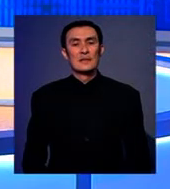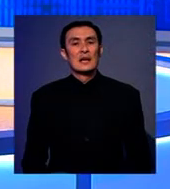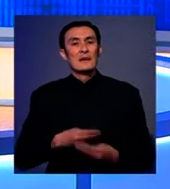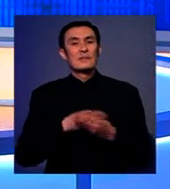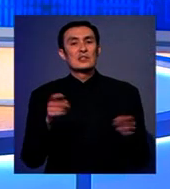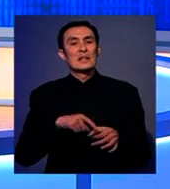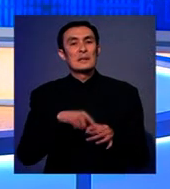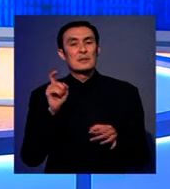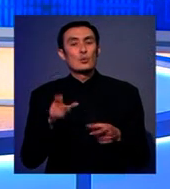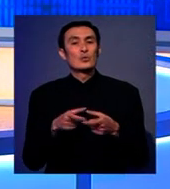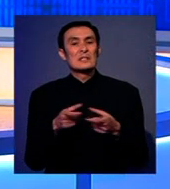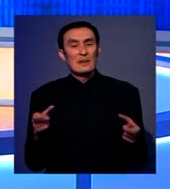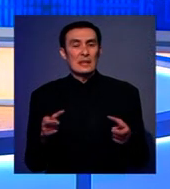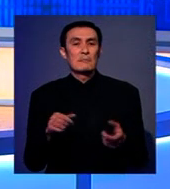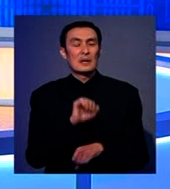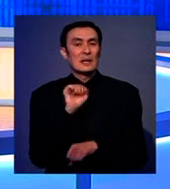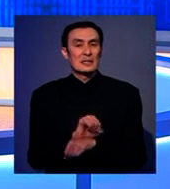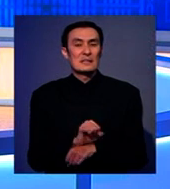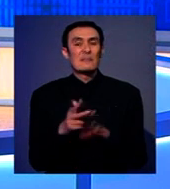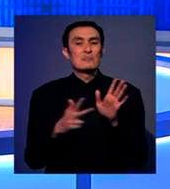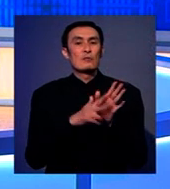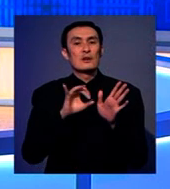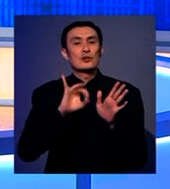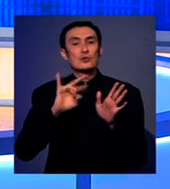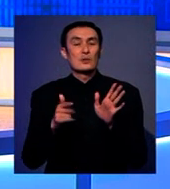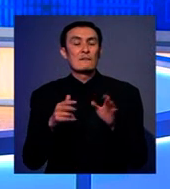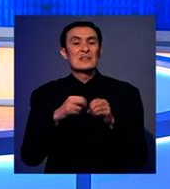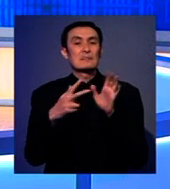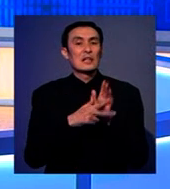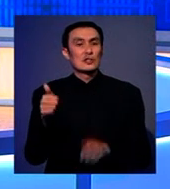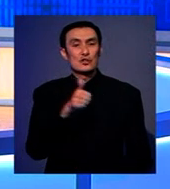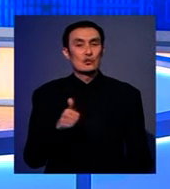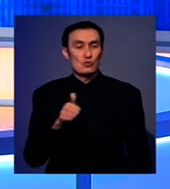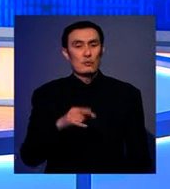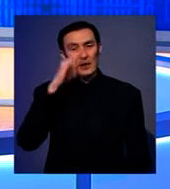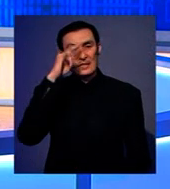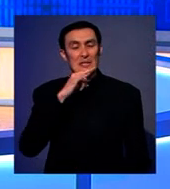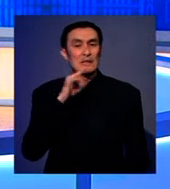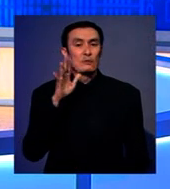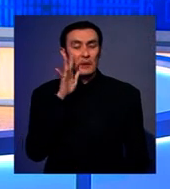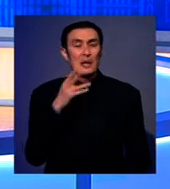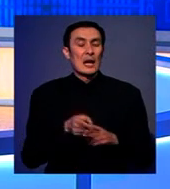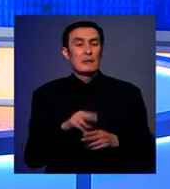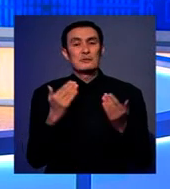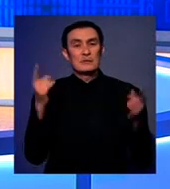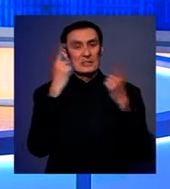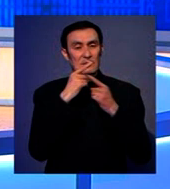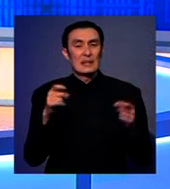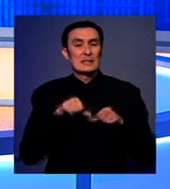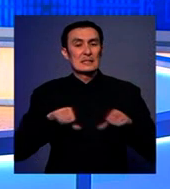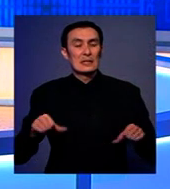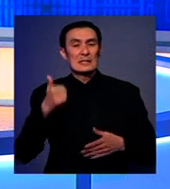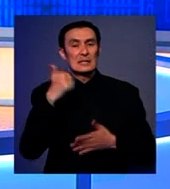Выдача открепительных удостоверений прекратится 8 июня в 18 часов по местному времени. Об этом сегодня заявили на